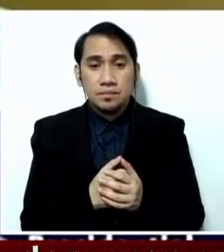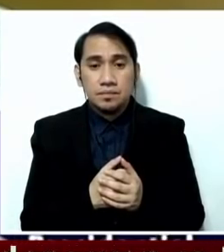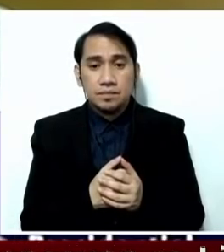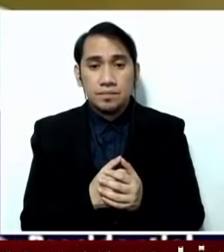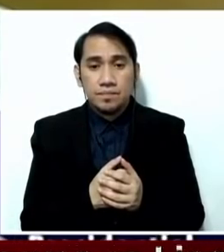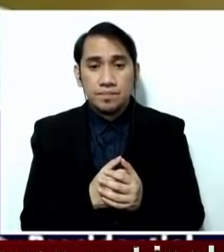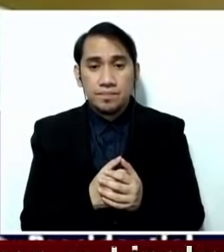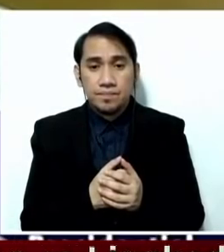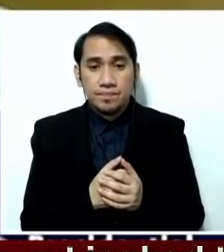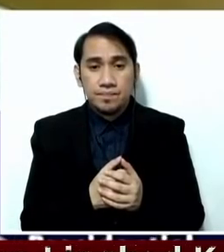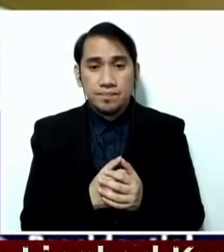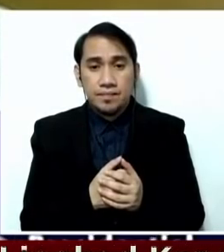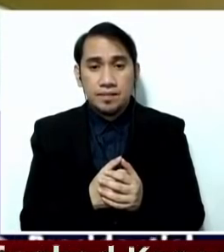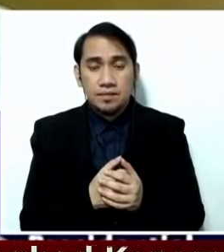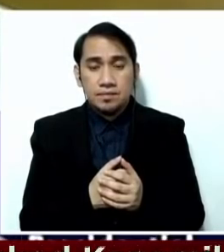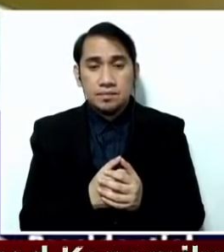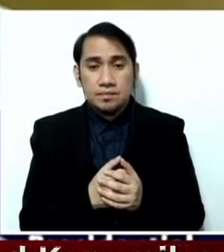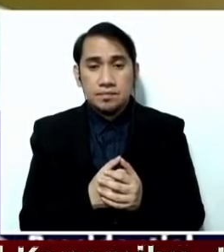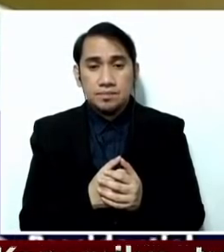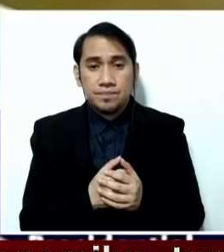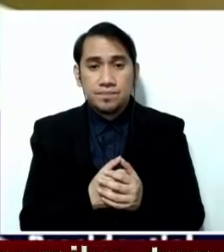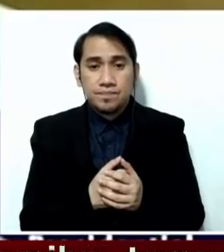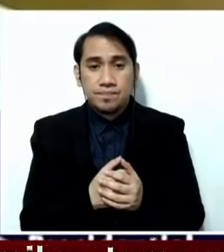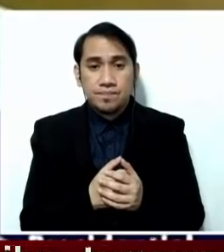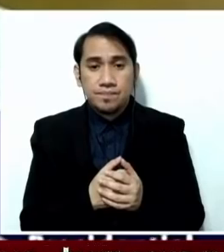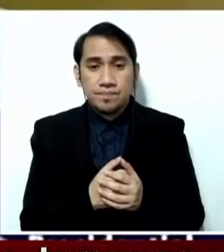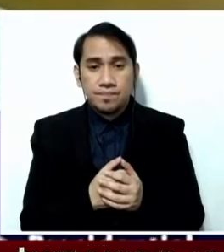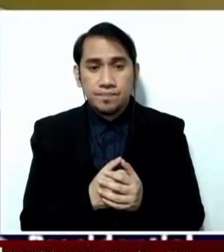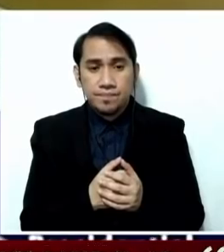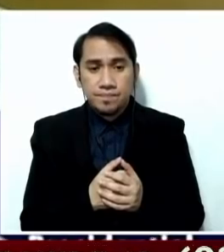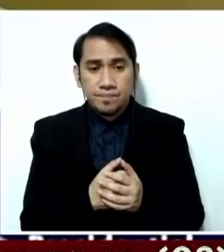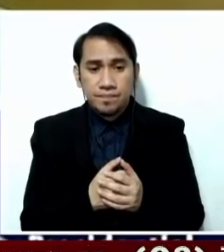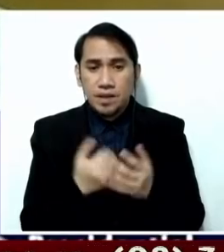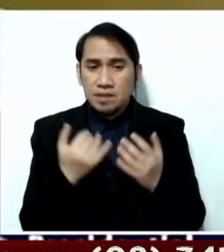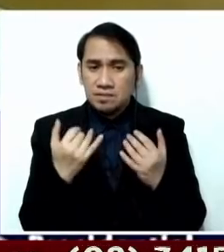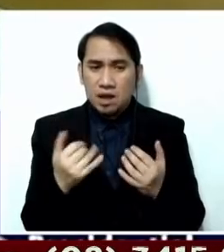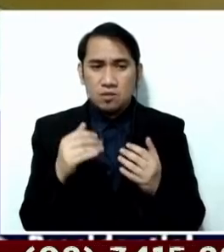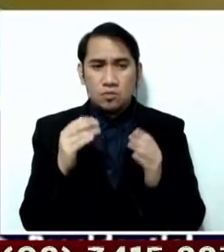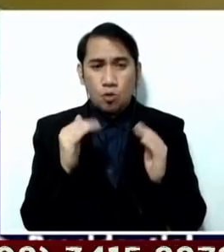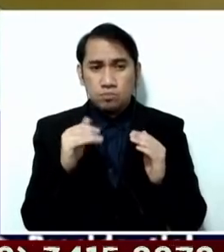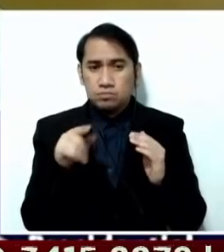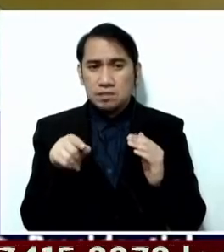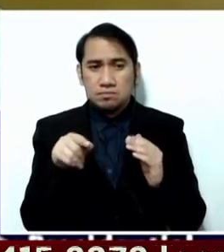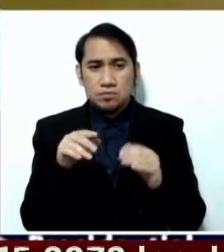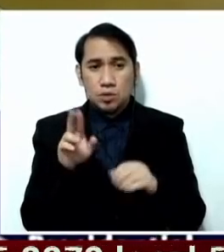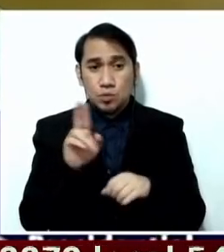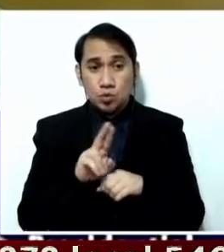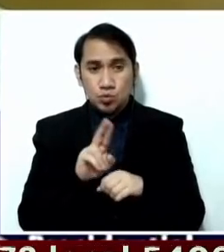palliative. Na hindi ka mahawa kaagad,